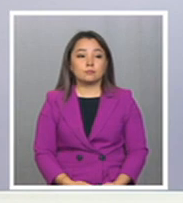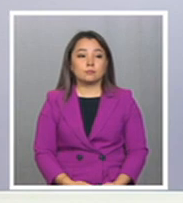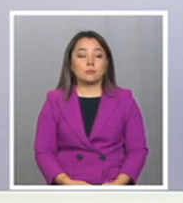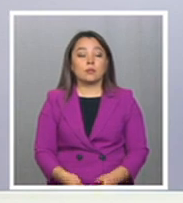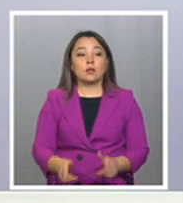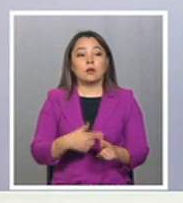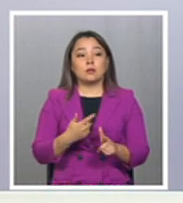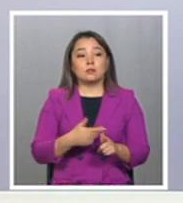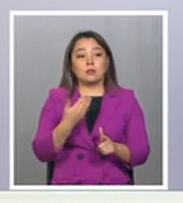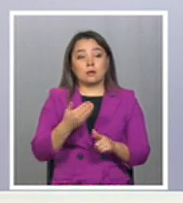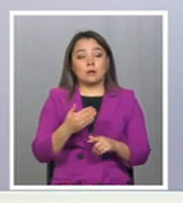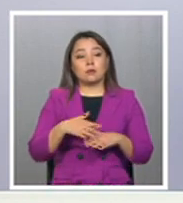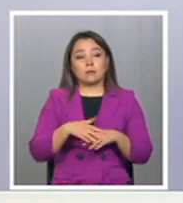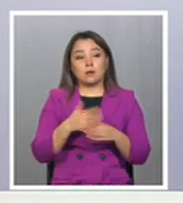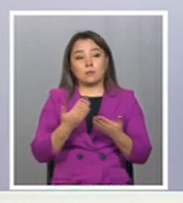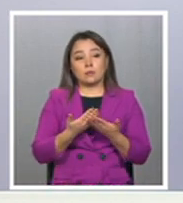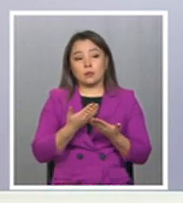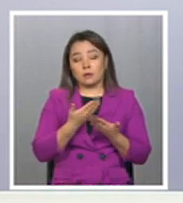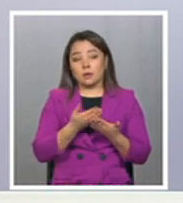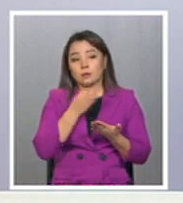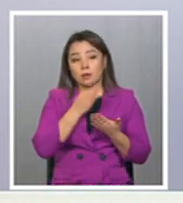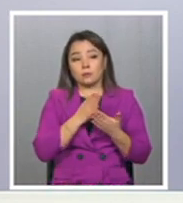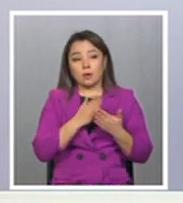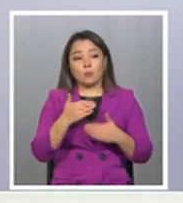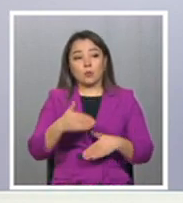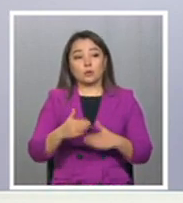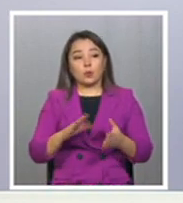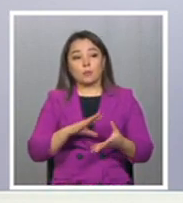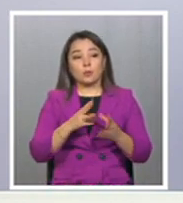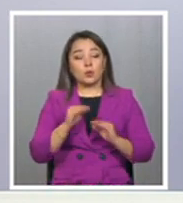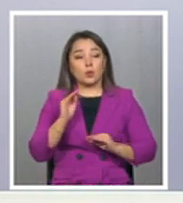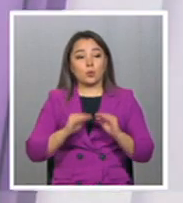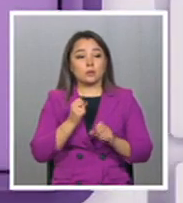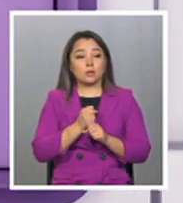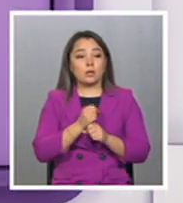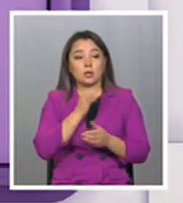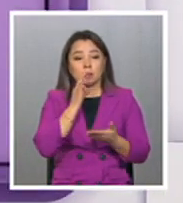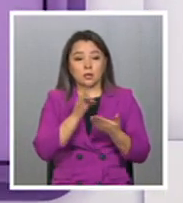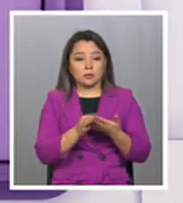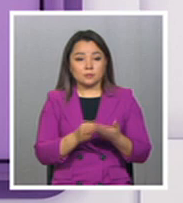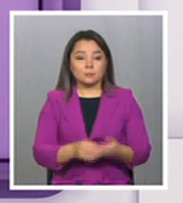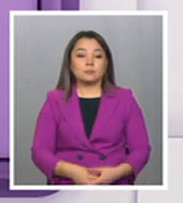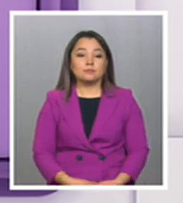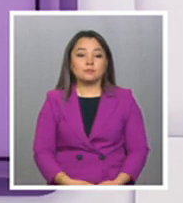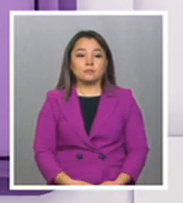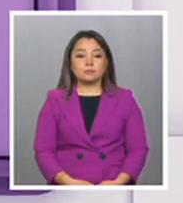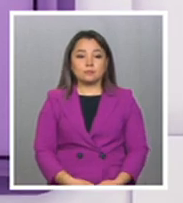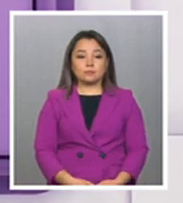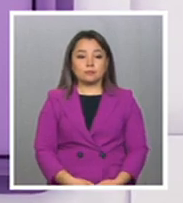Аталған алгоритм бойынша біз осы блоктарды құрастырайық.